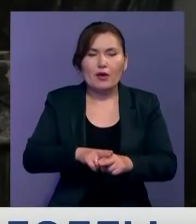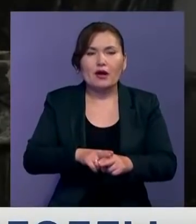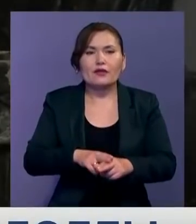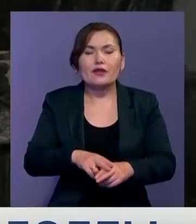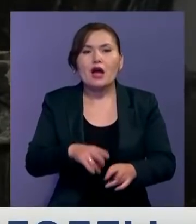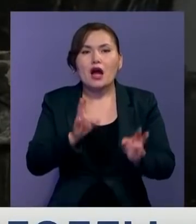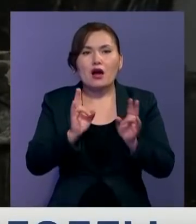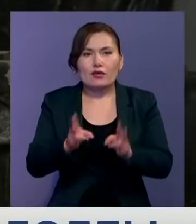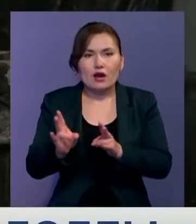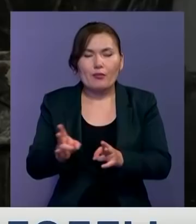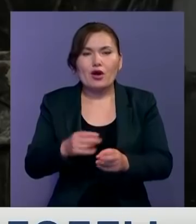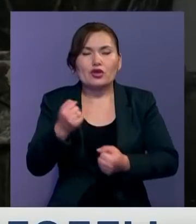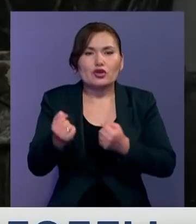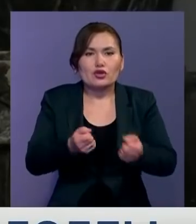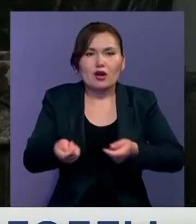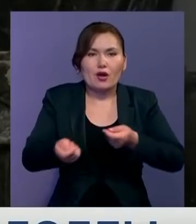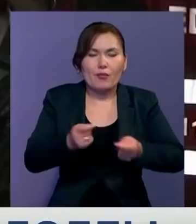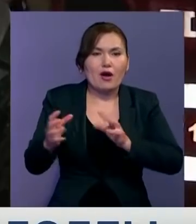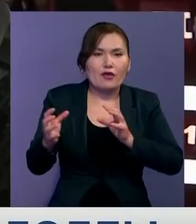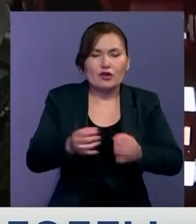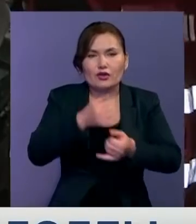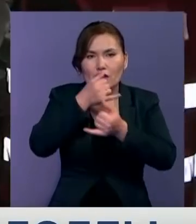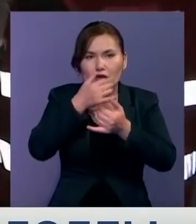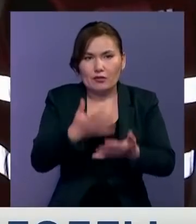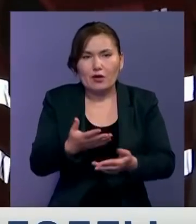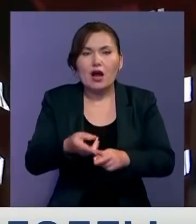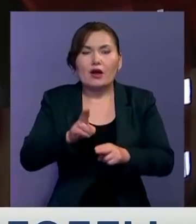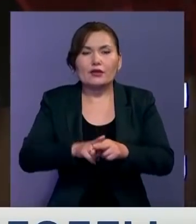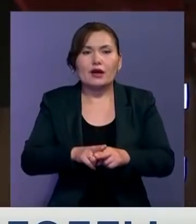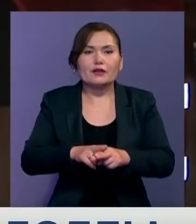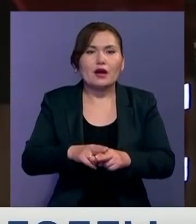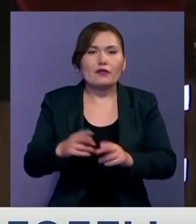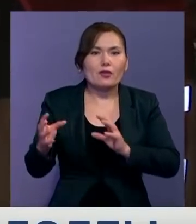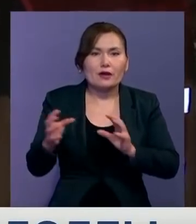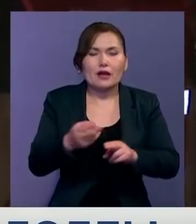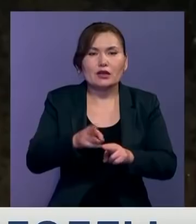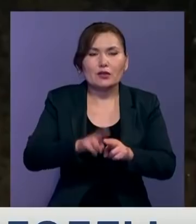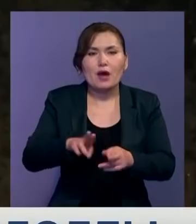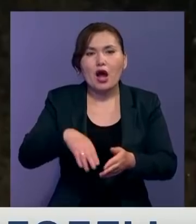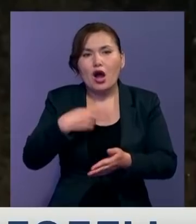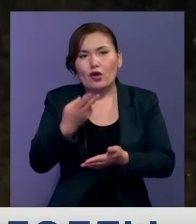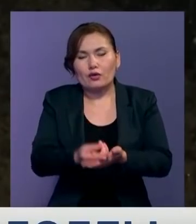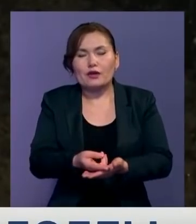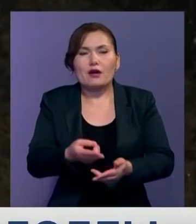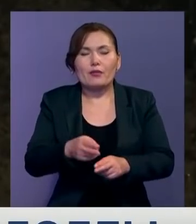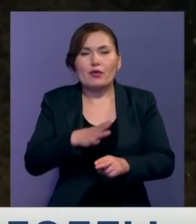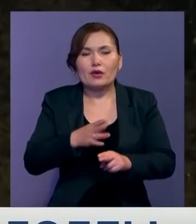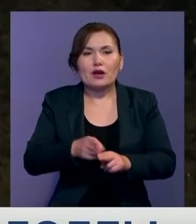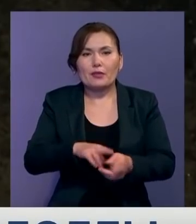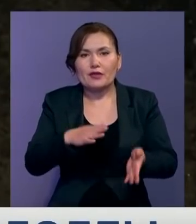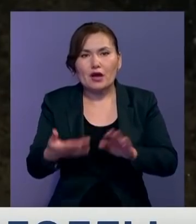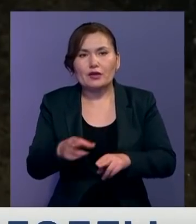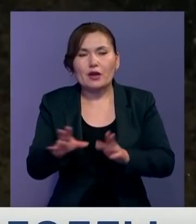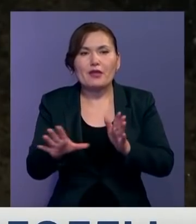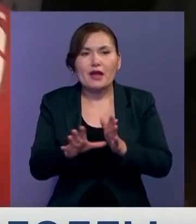бөлшектен жасқанған жүргізуші басқаруындағы шағын автобусты шұғыл бұрады. Шалт қимылдан автобус жыраға құлап аударылды. Сосын электр